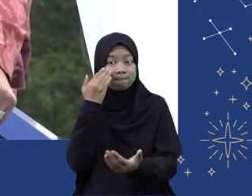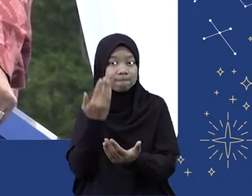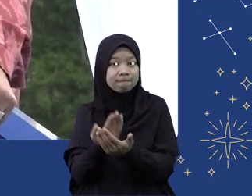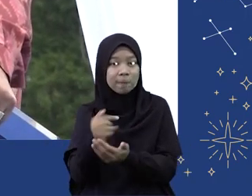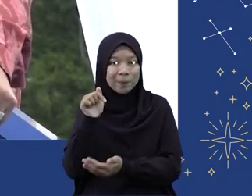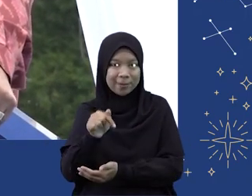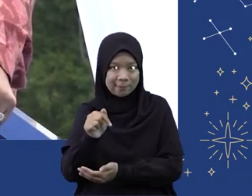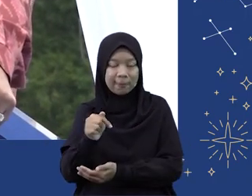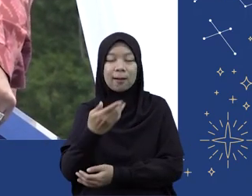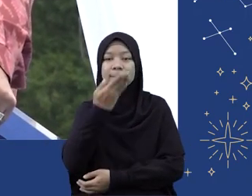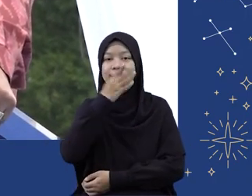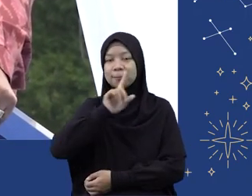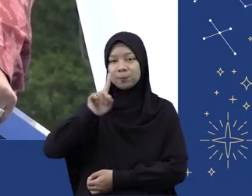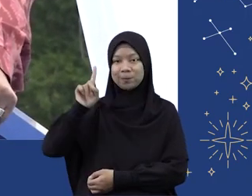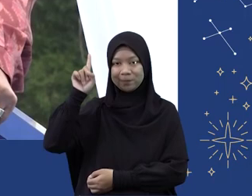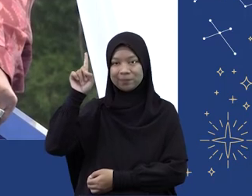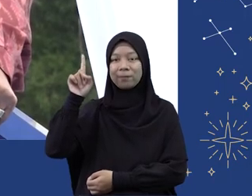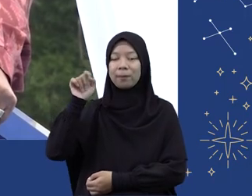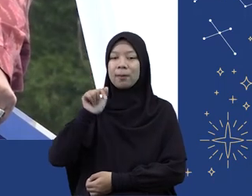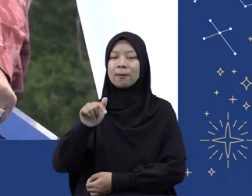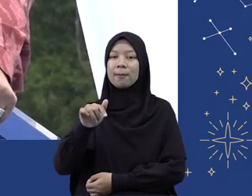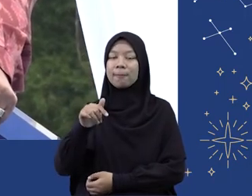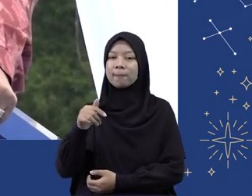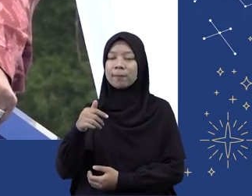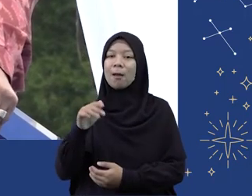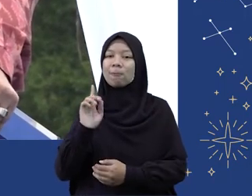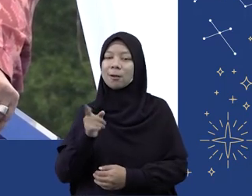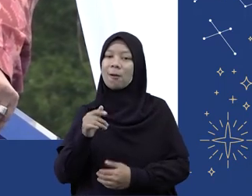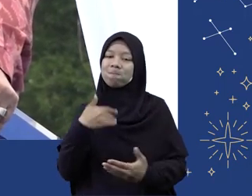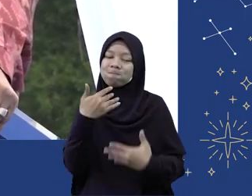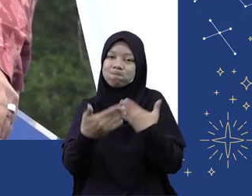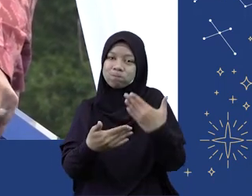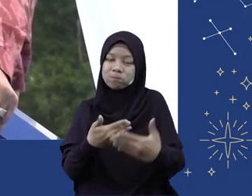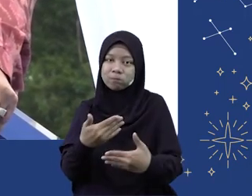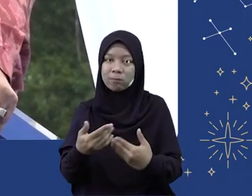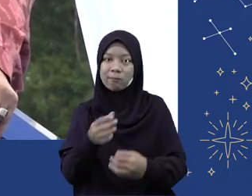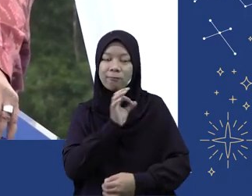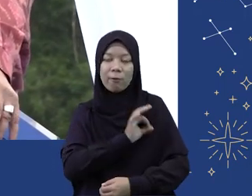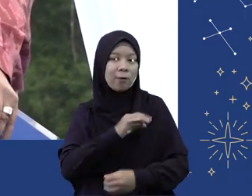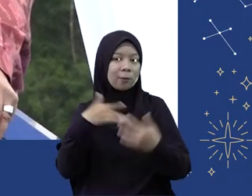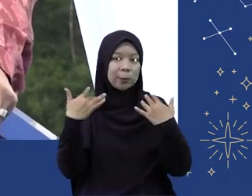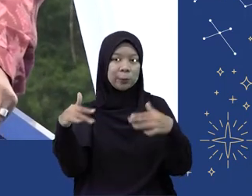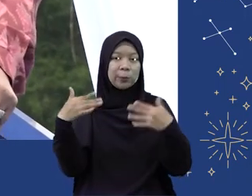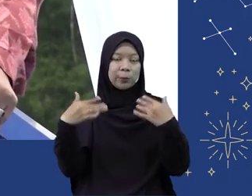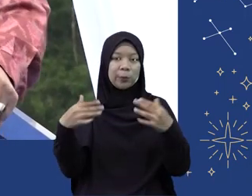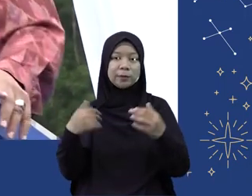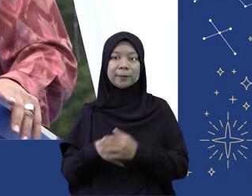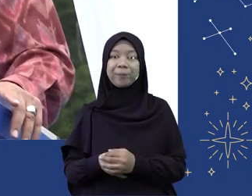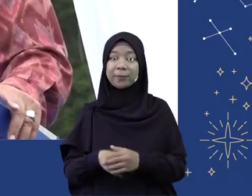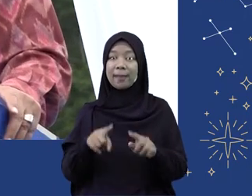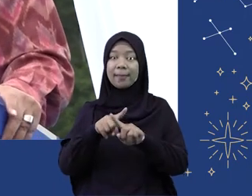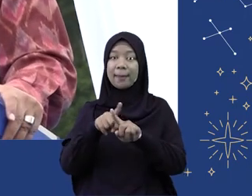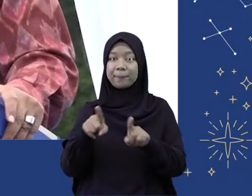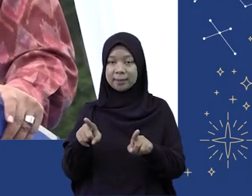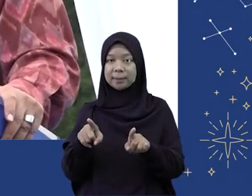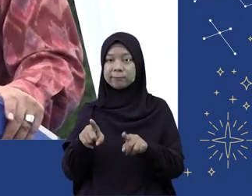alhamdulillah masih mempunyai kiprah yang luar biasa Namun demikian tentunya